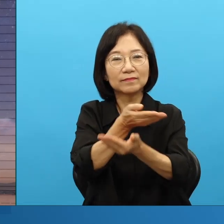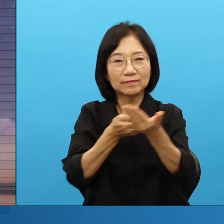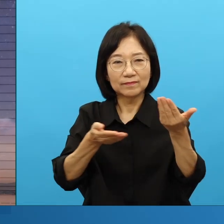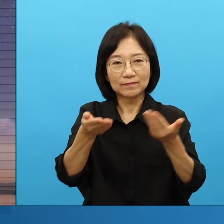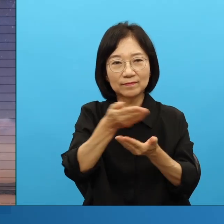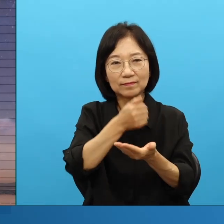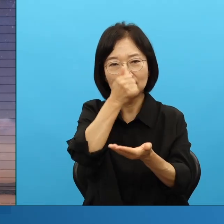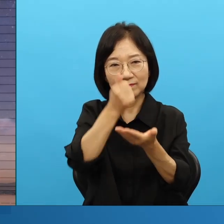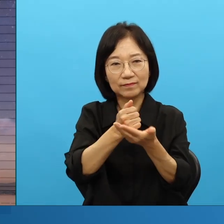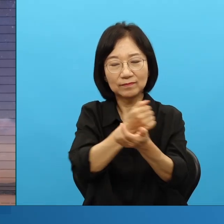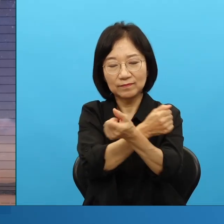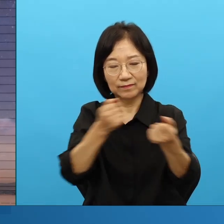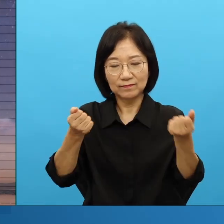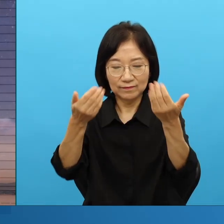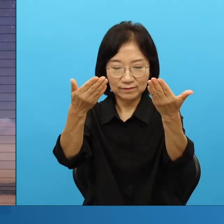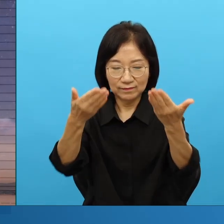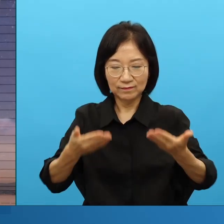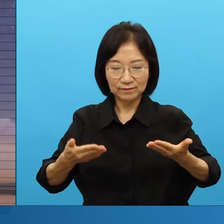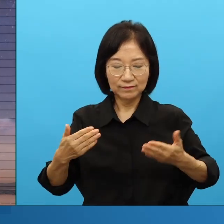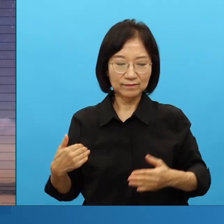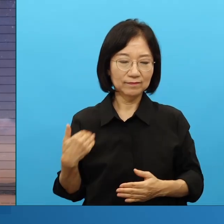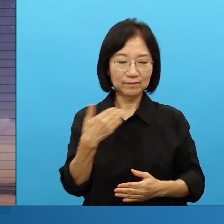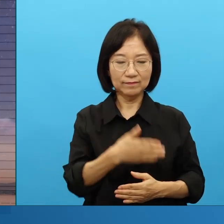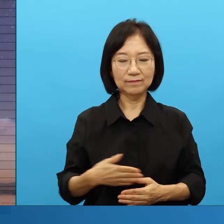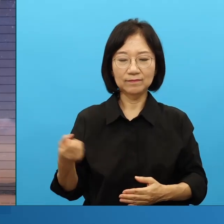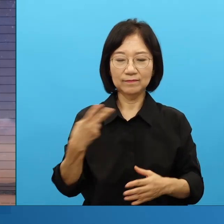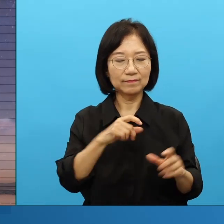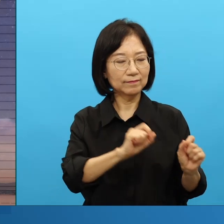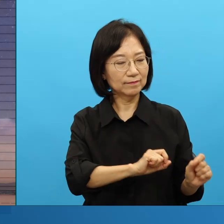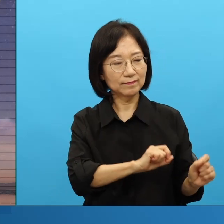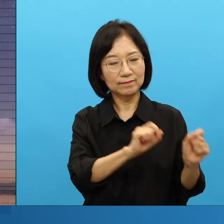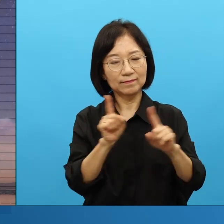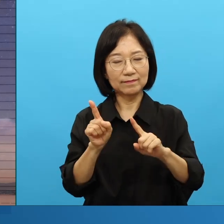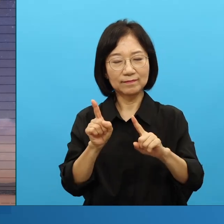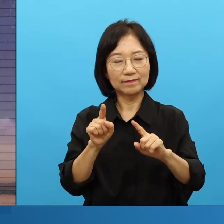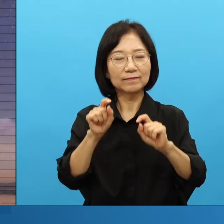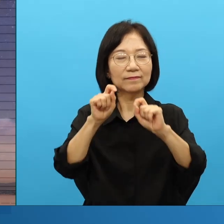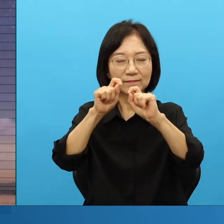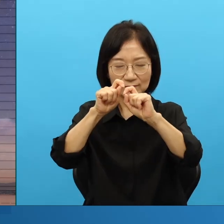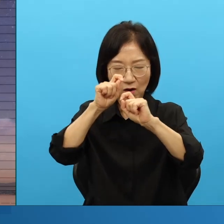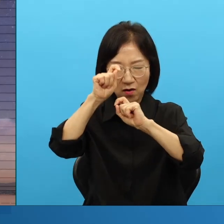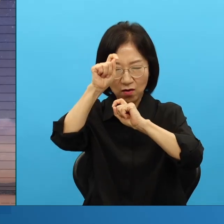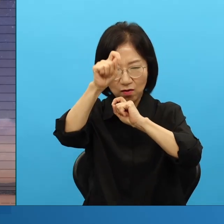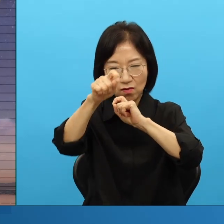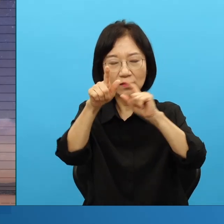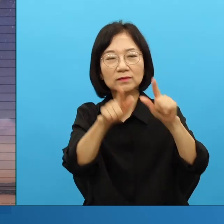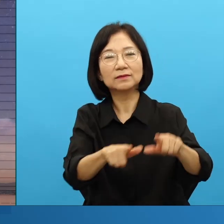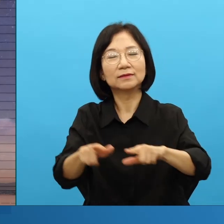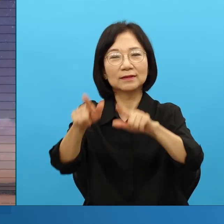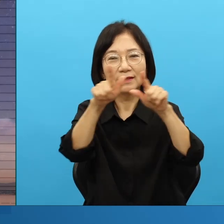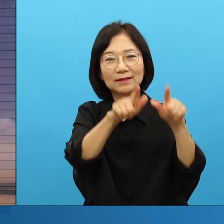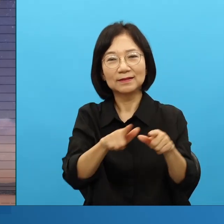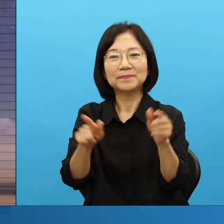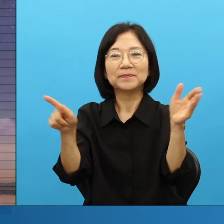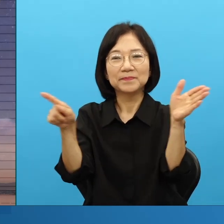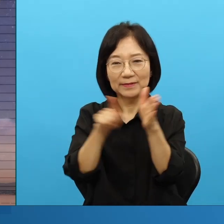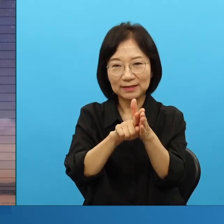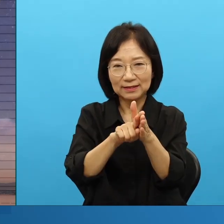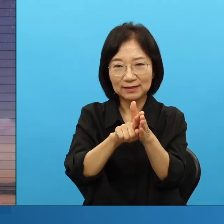교통하는 것과 죄를 사하여 주시는 것과 몸이 다시 사는 것과 영원히 사는